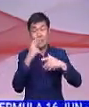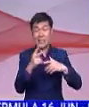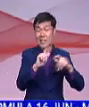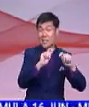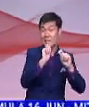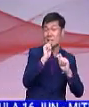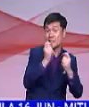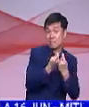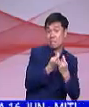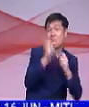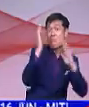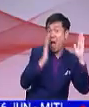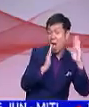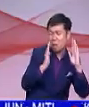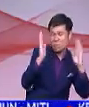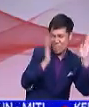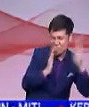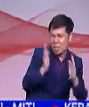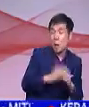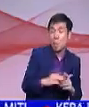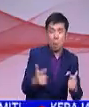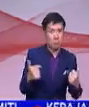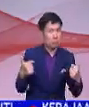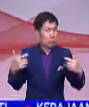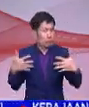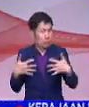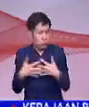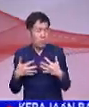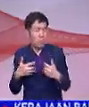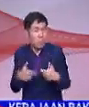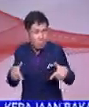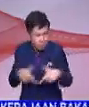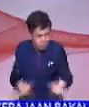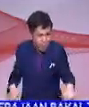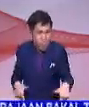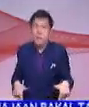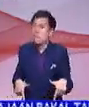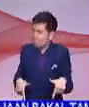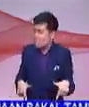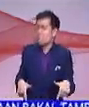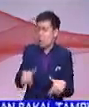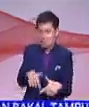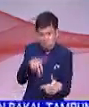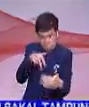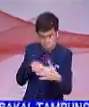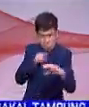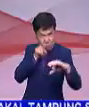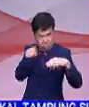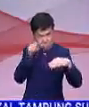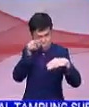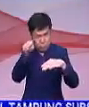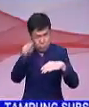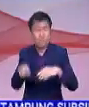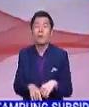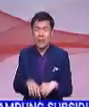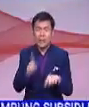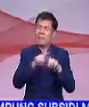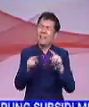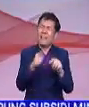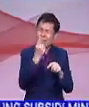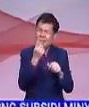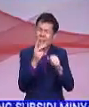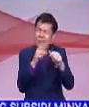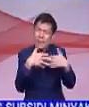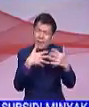Melaya dalam perlawanan tersebut adalah keberanian dan keyakinan ketika melancarkan serangan, biarpun terdapat sedikit kekurangan